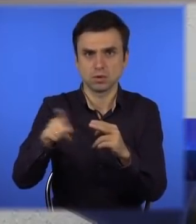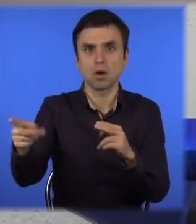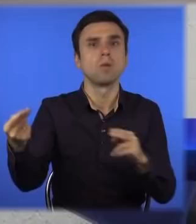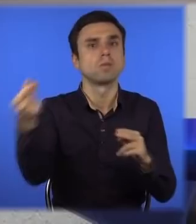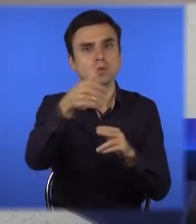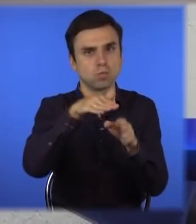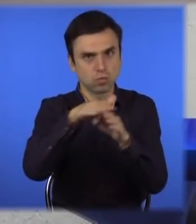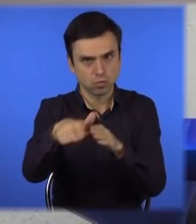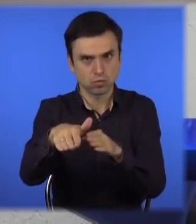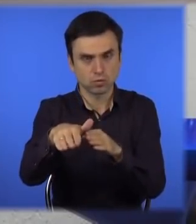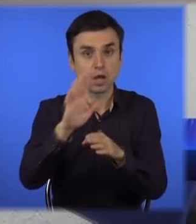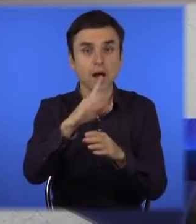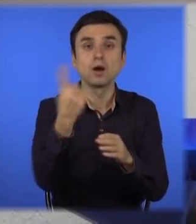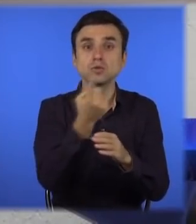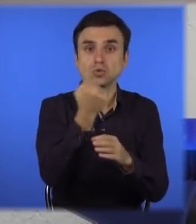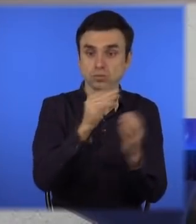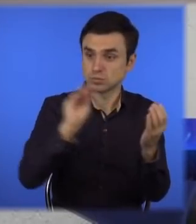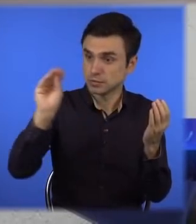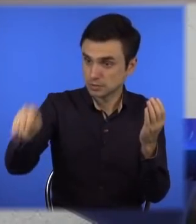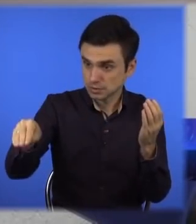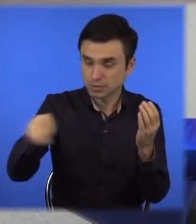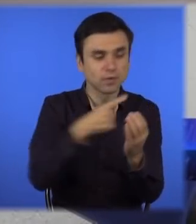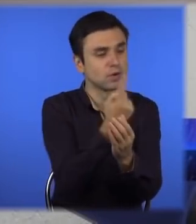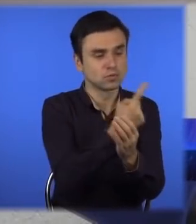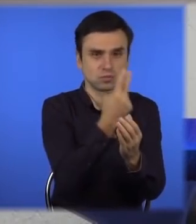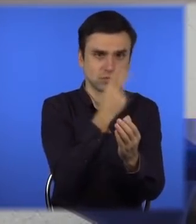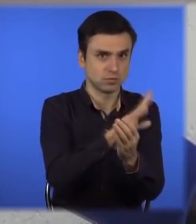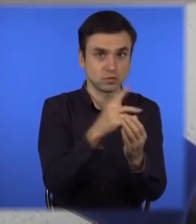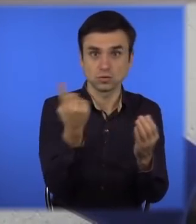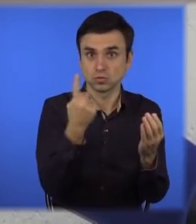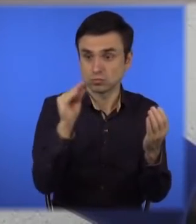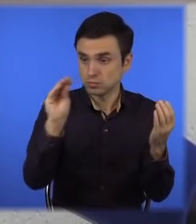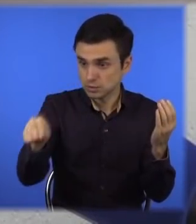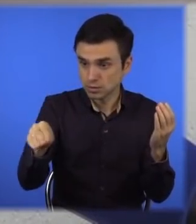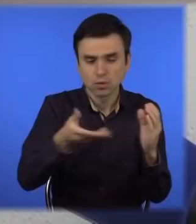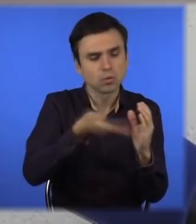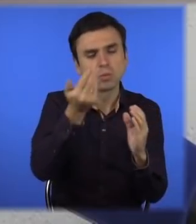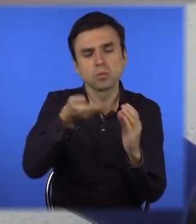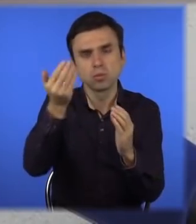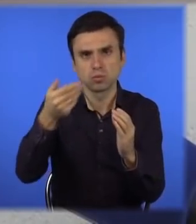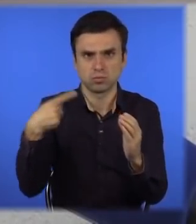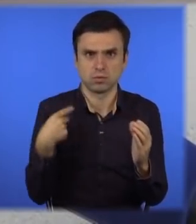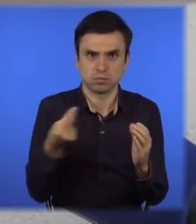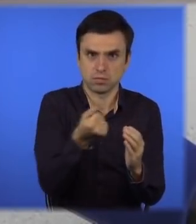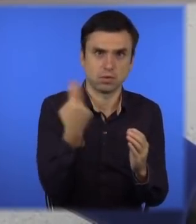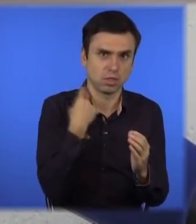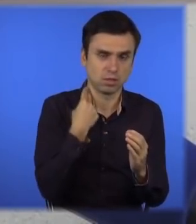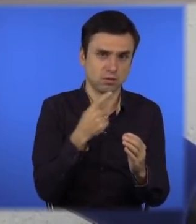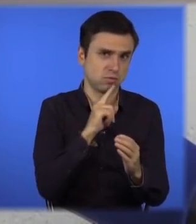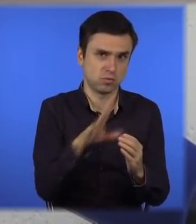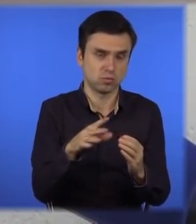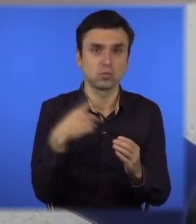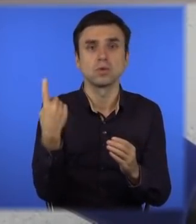приймальні народного депутата України Костянтина Усова звертаються громадяни, які висловлюють свою стурбованість з приводу ситуації